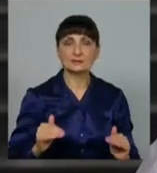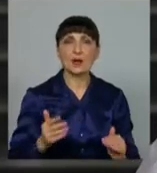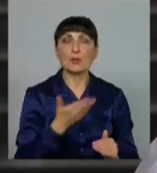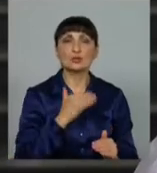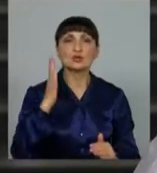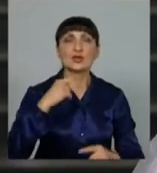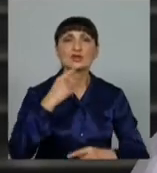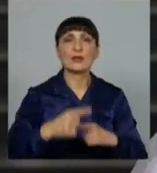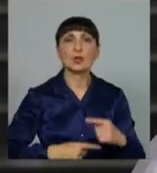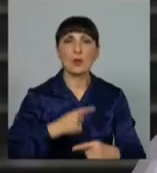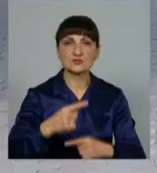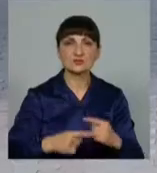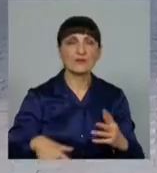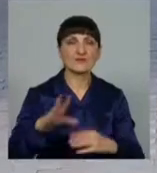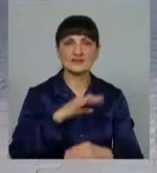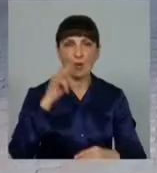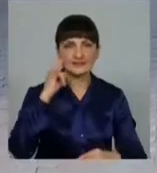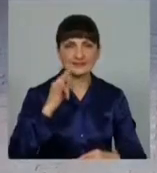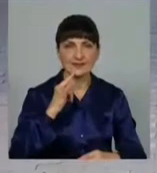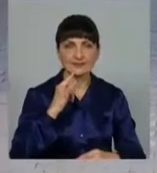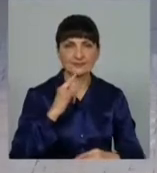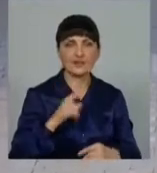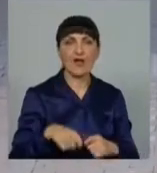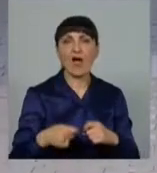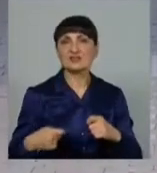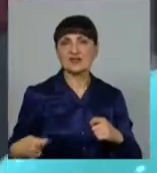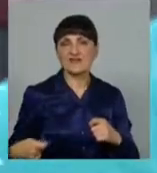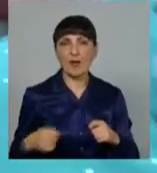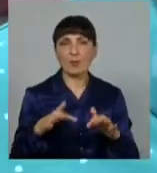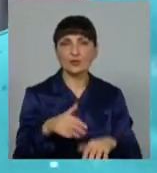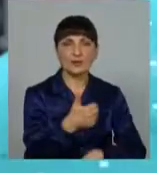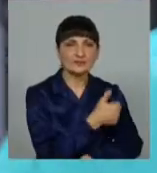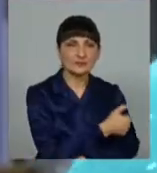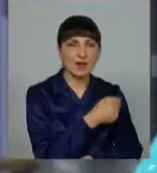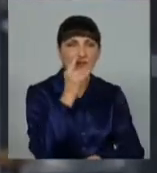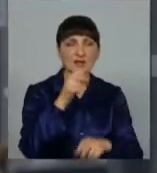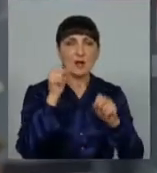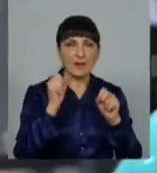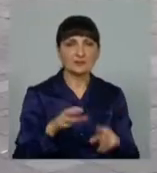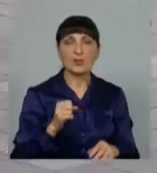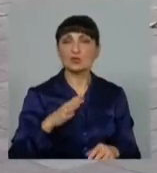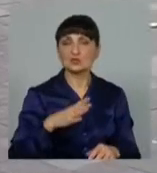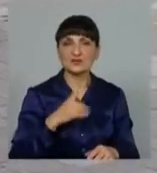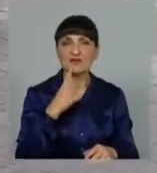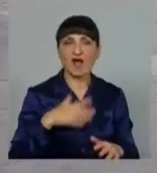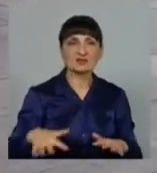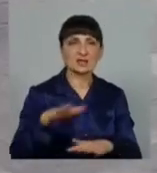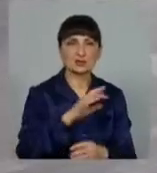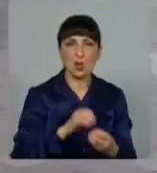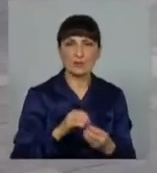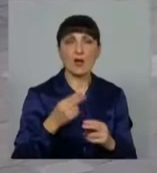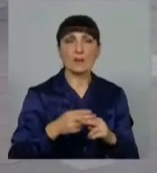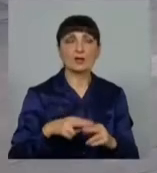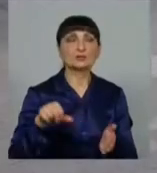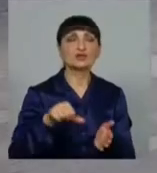нашего потомства, всей страны. Отставая по темпам вакцинирования, Казахстан рискует надолго остаться в красной зоне. Поэтому